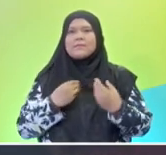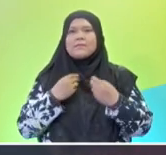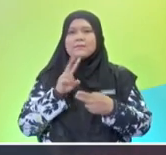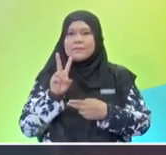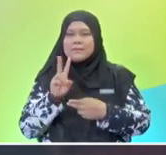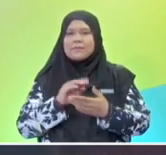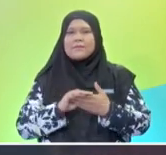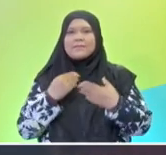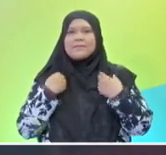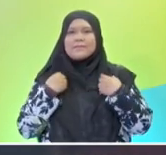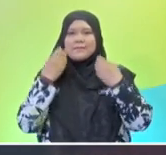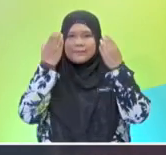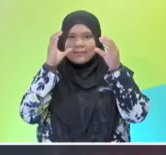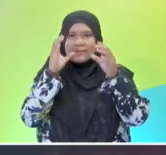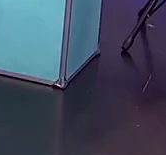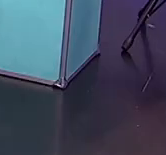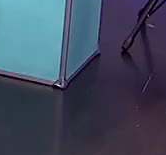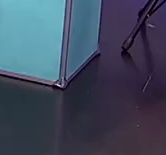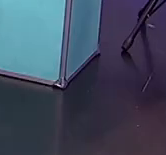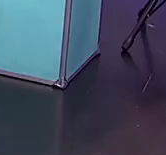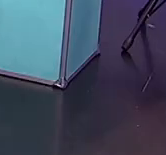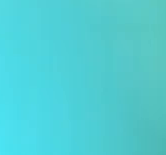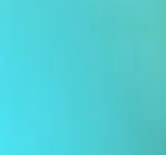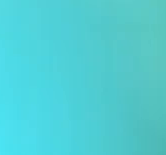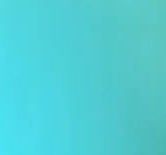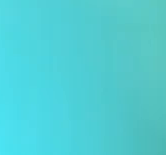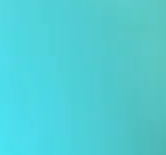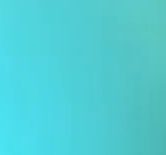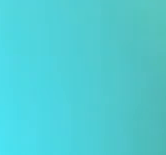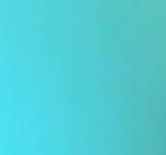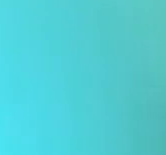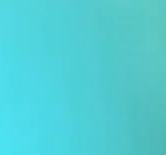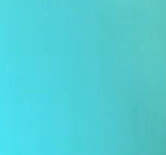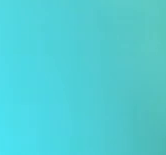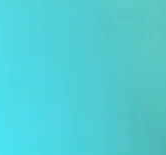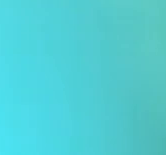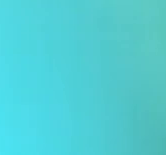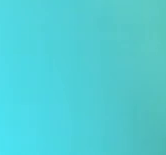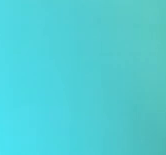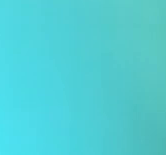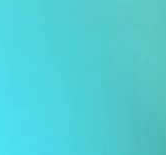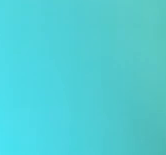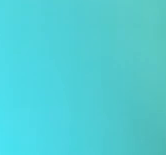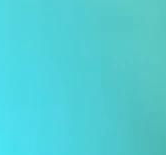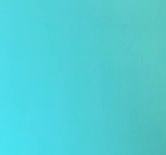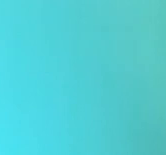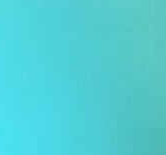Baik. Kita juga ada juru bahasa isyarat bersama kita iaitu dengan cikgu Rosyahida. Cikgu, apa khabar